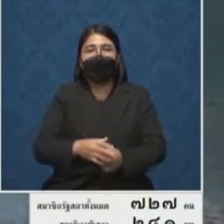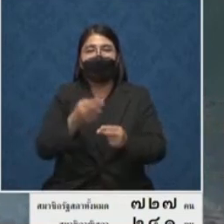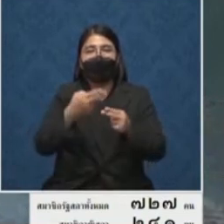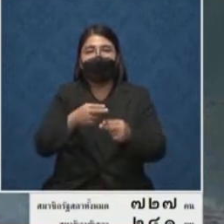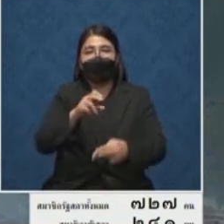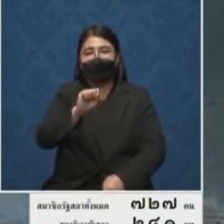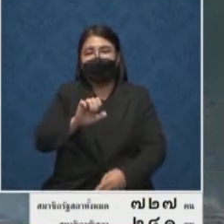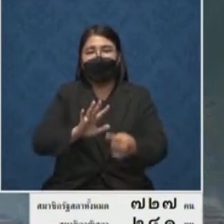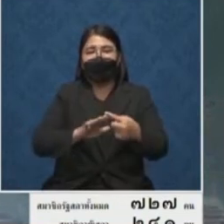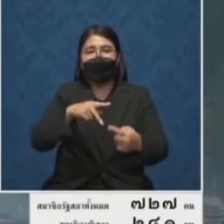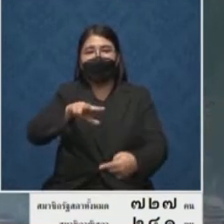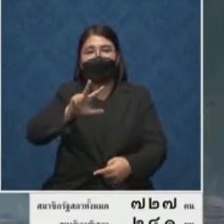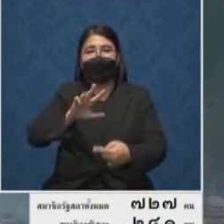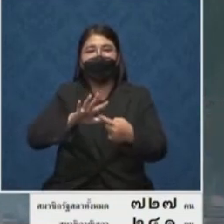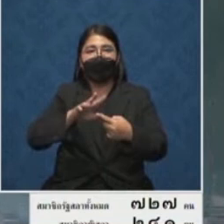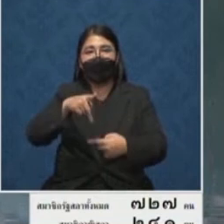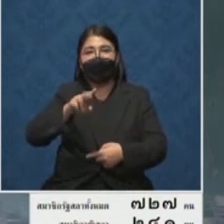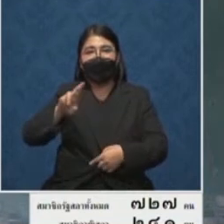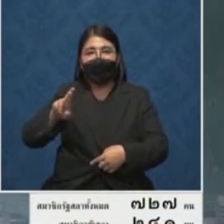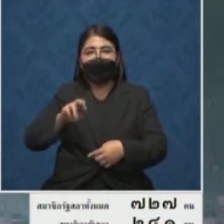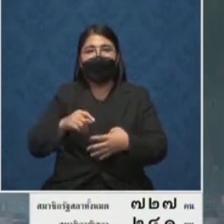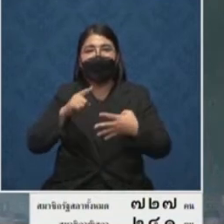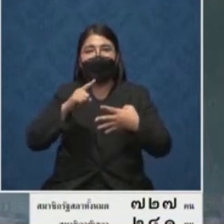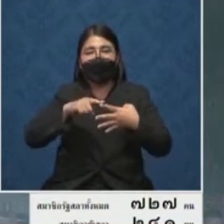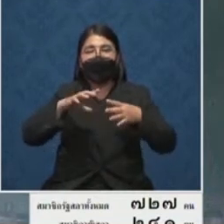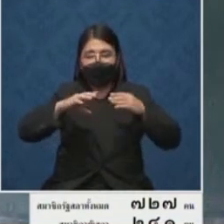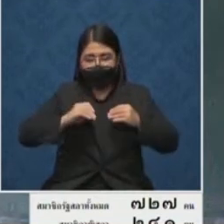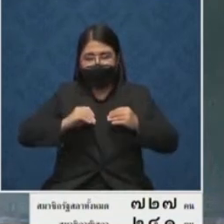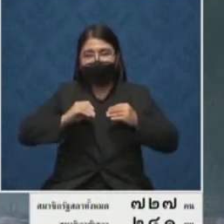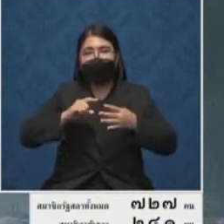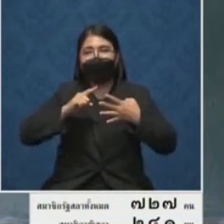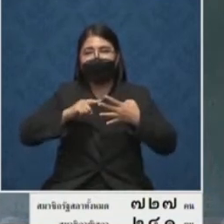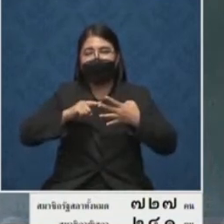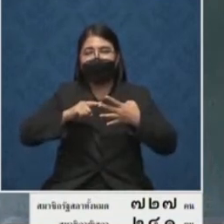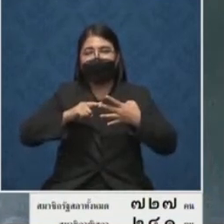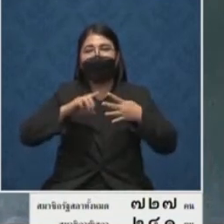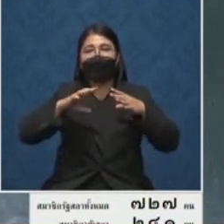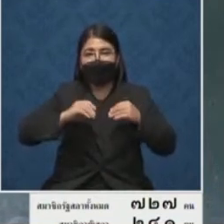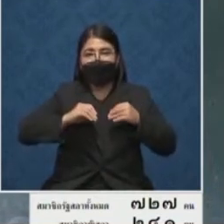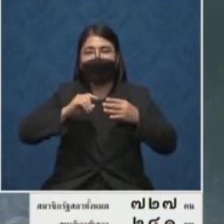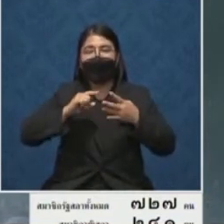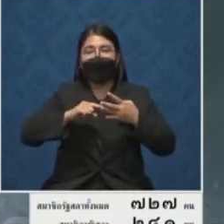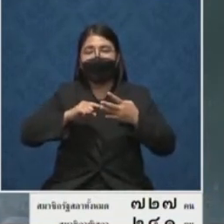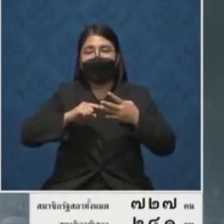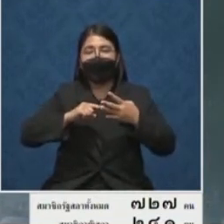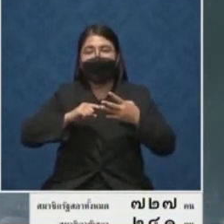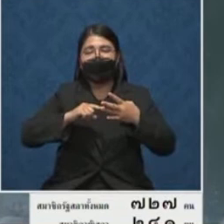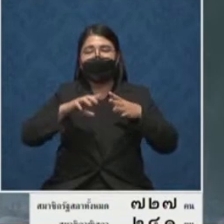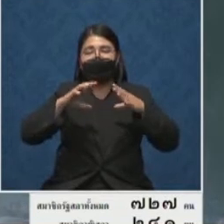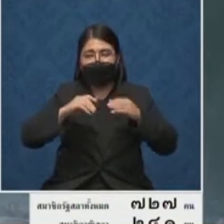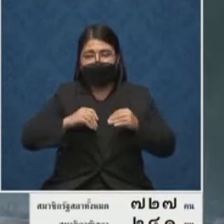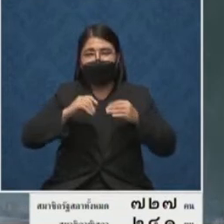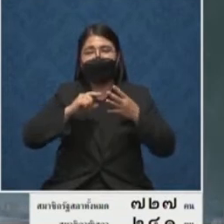625นางสาวสุภาพรกำเนิดผล 1รับหลักการ2รับหลัก